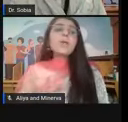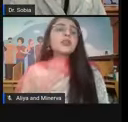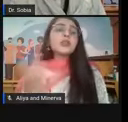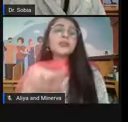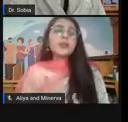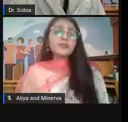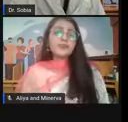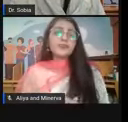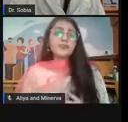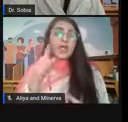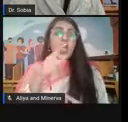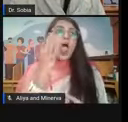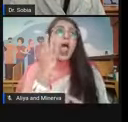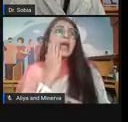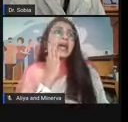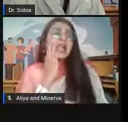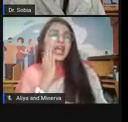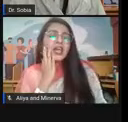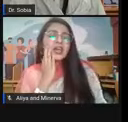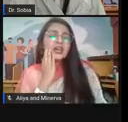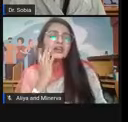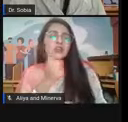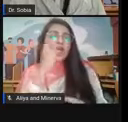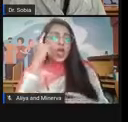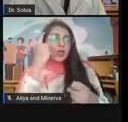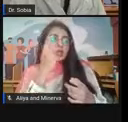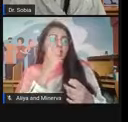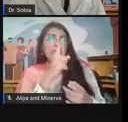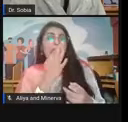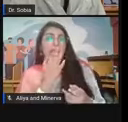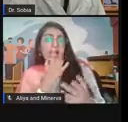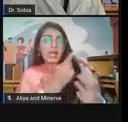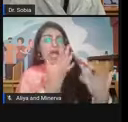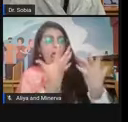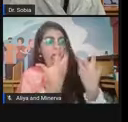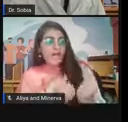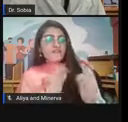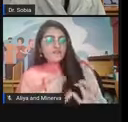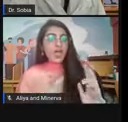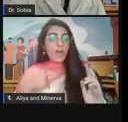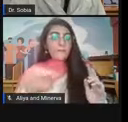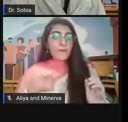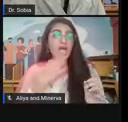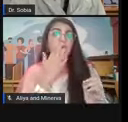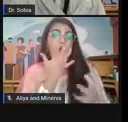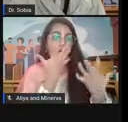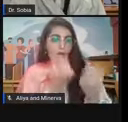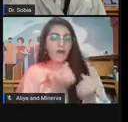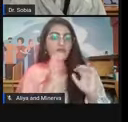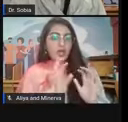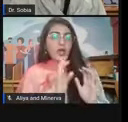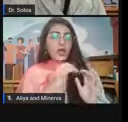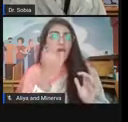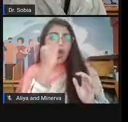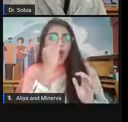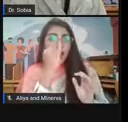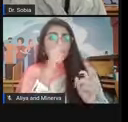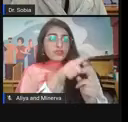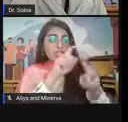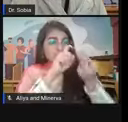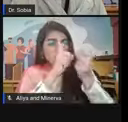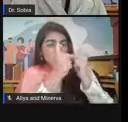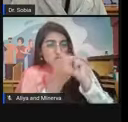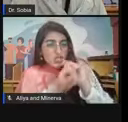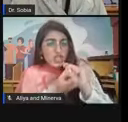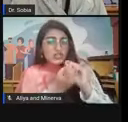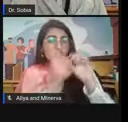हमारे ब्रेस्ट का एक नॉर्मल शेप होता है, एक कॉन्टोर होता है. अगर वो कॉन्टोर या शेप खराब हो रही है और